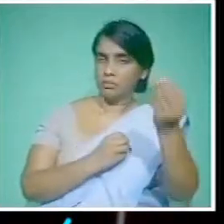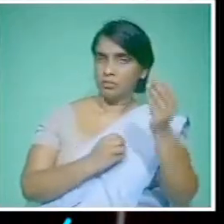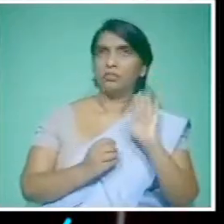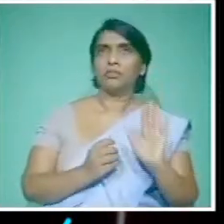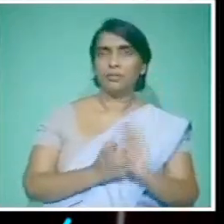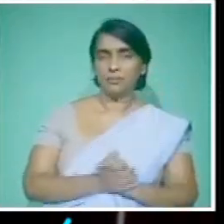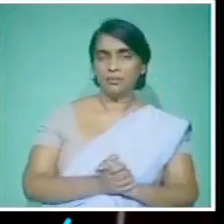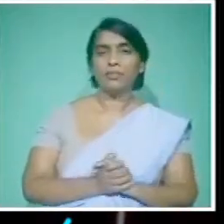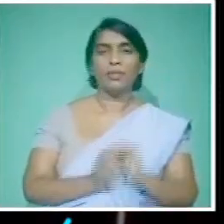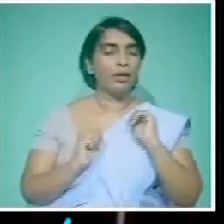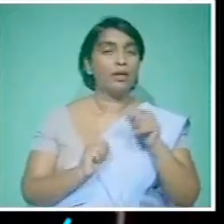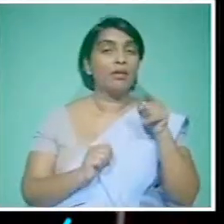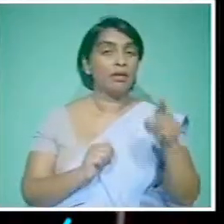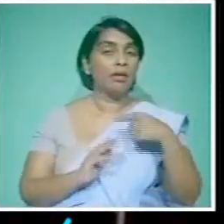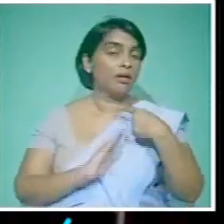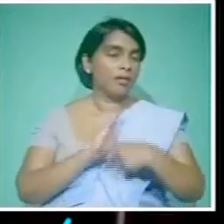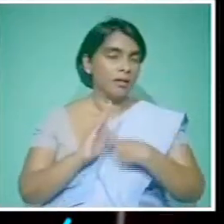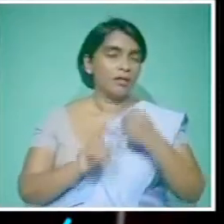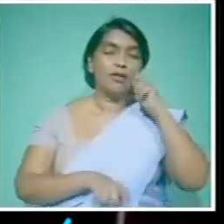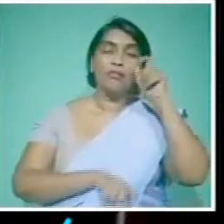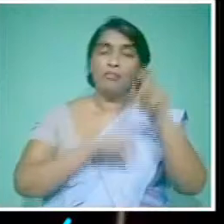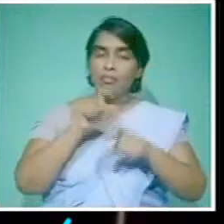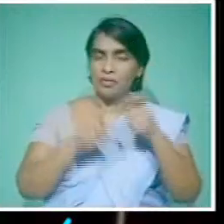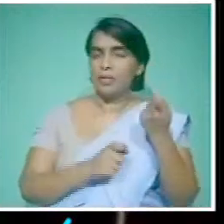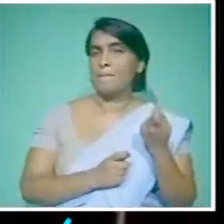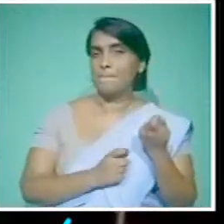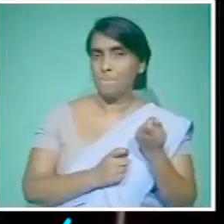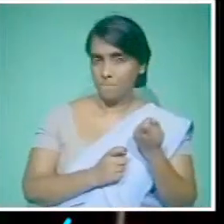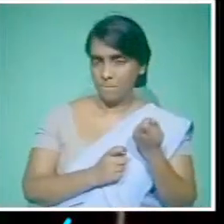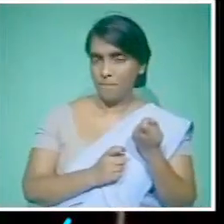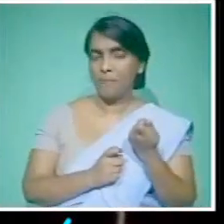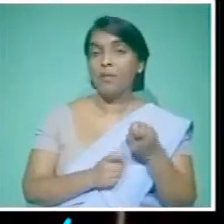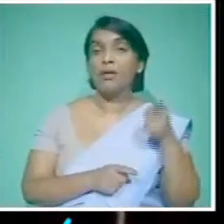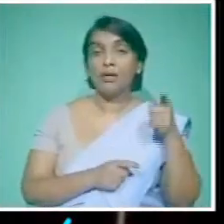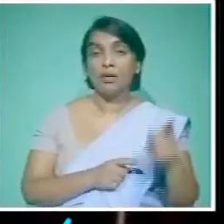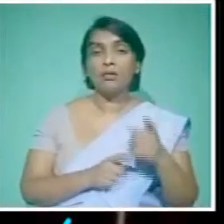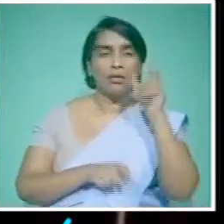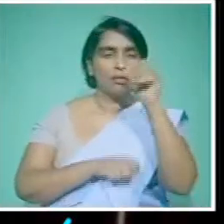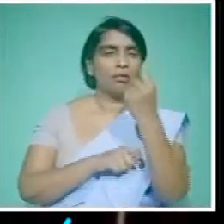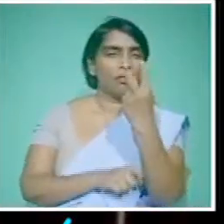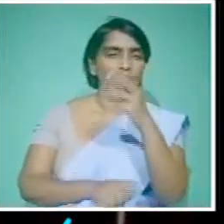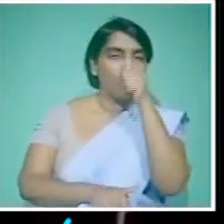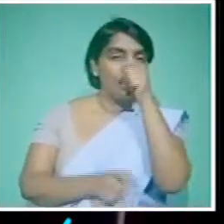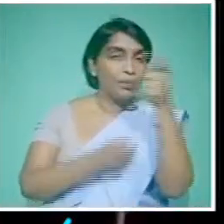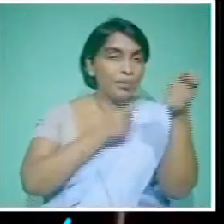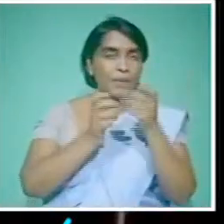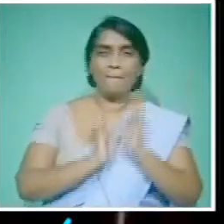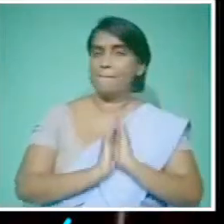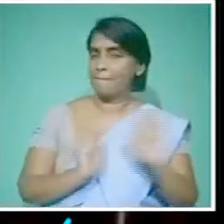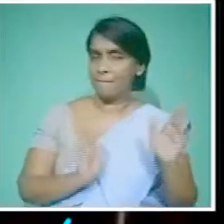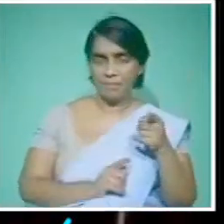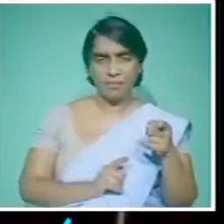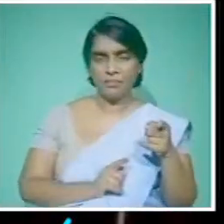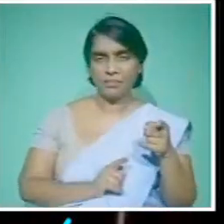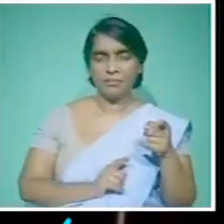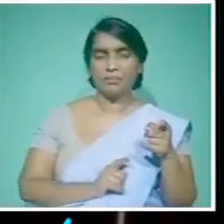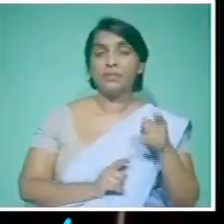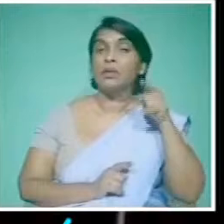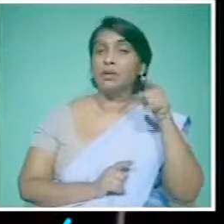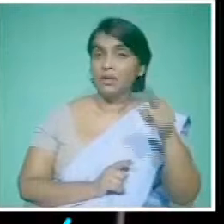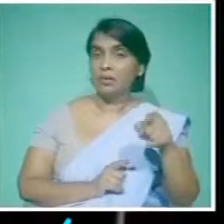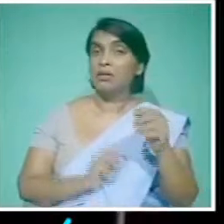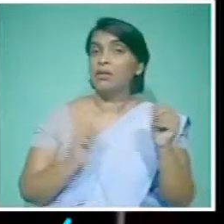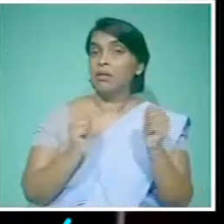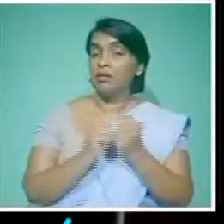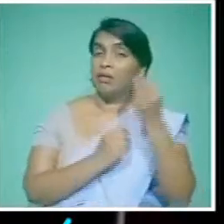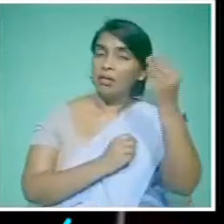යුතුයි. මොකද මේක මේ රටේ ජනතාවගේ සල්ලි. මේක කීප දෙනෙකුට හොරගම් කරන්න දෙන්න බෑ. ඒගොල්ලන්ට